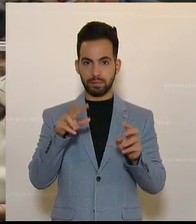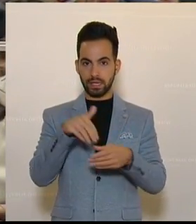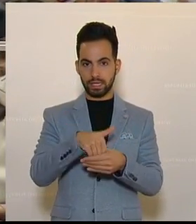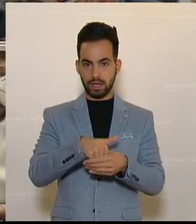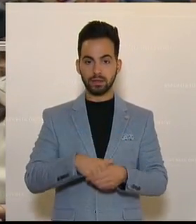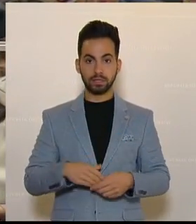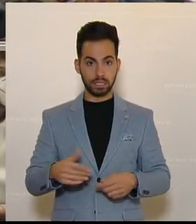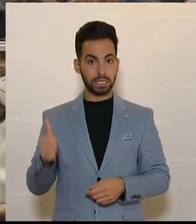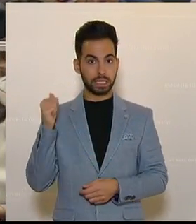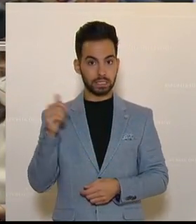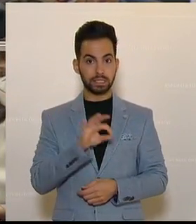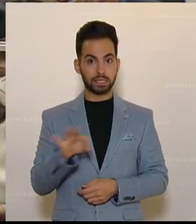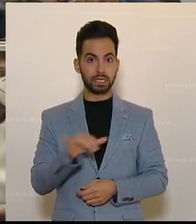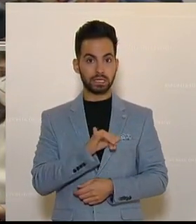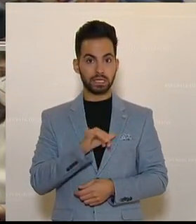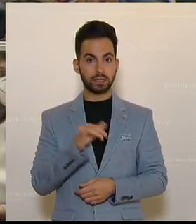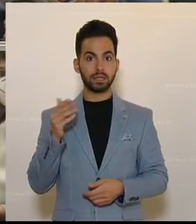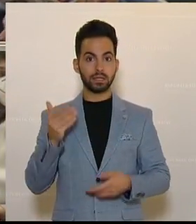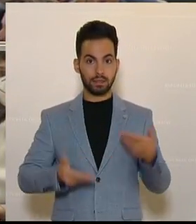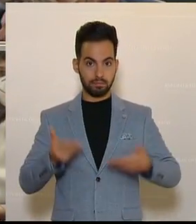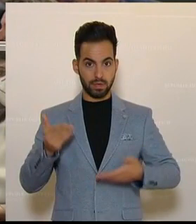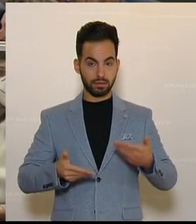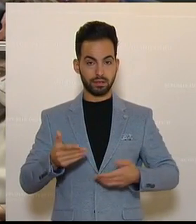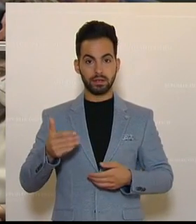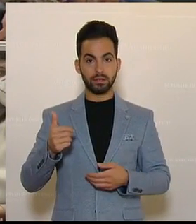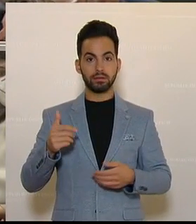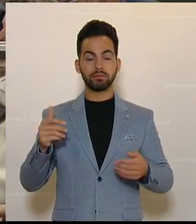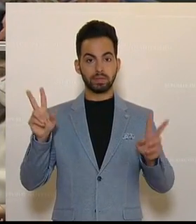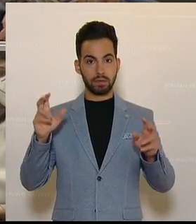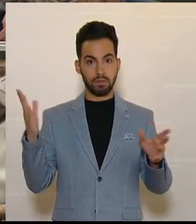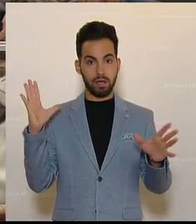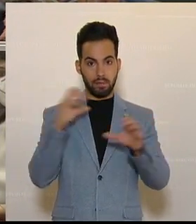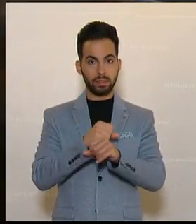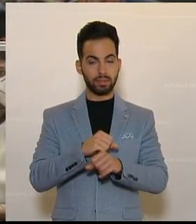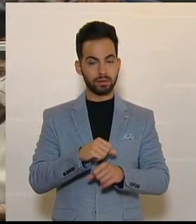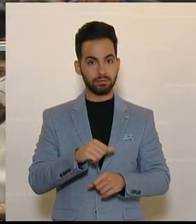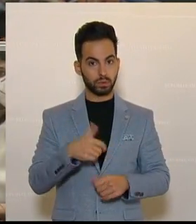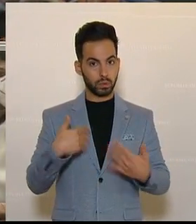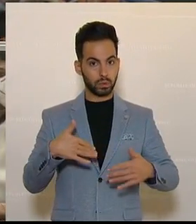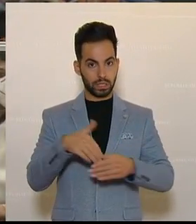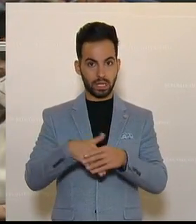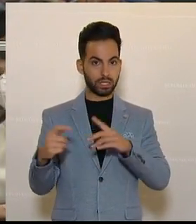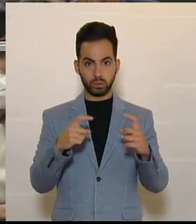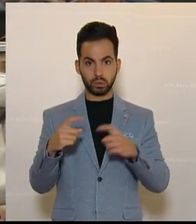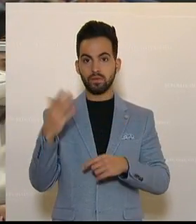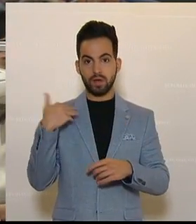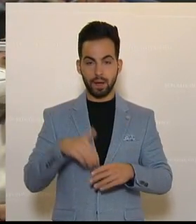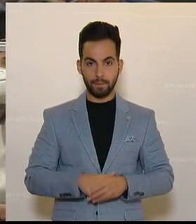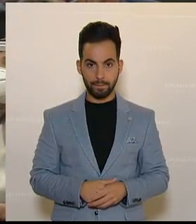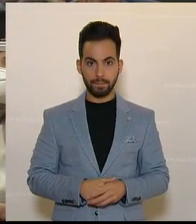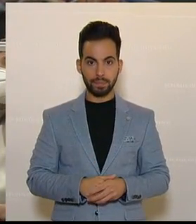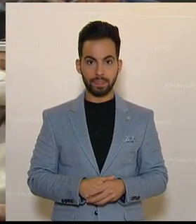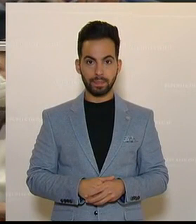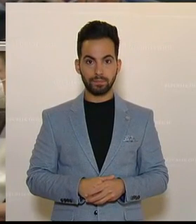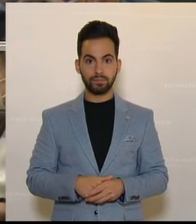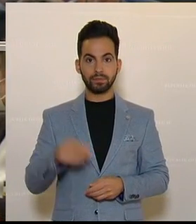sehr interessante Debatte zu diesem Thema noch am Abend gehabt. Eine inhaltlich interessante Debatte. Und ich habe zum